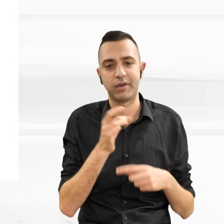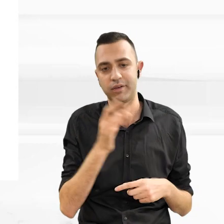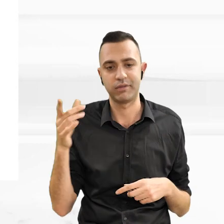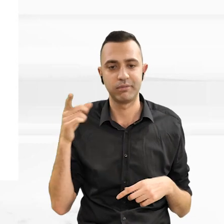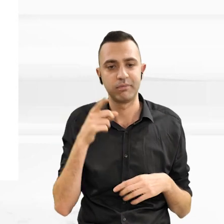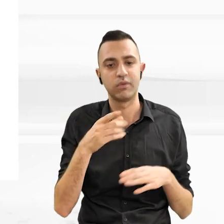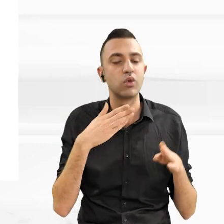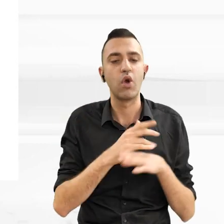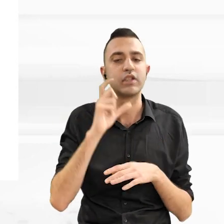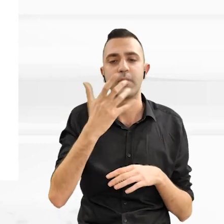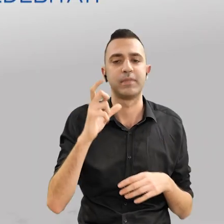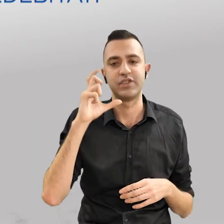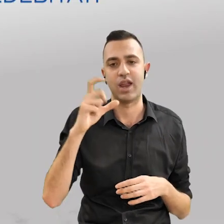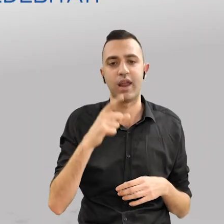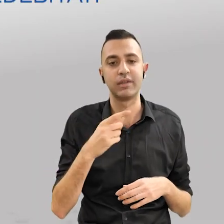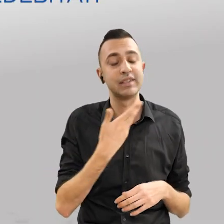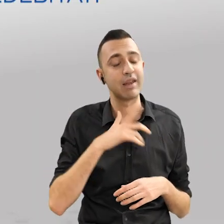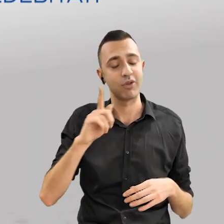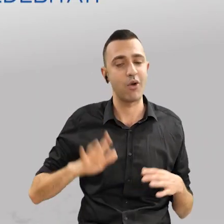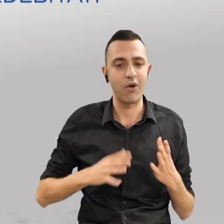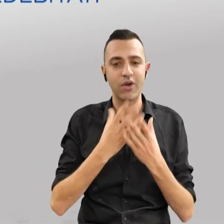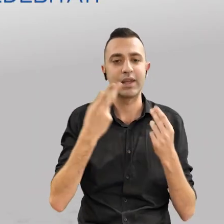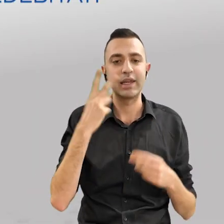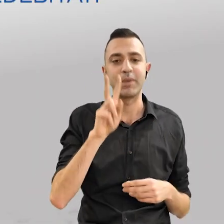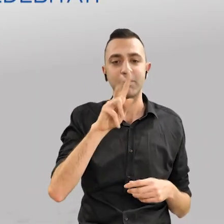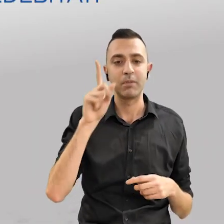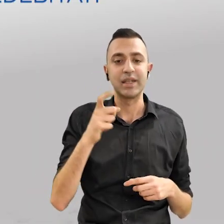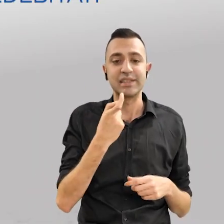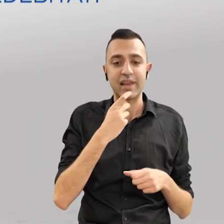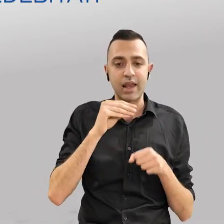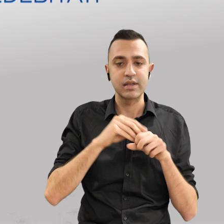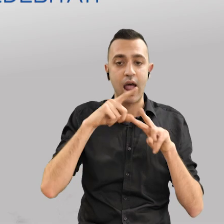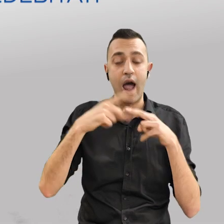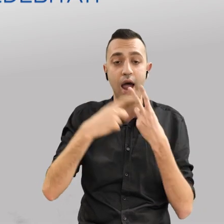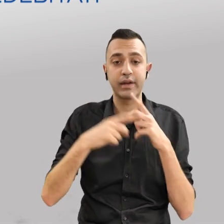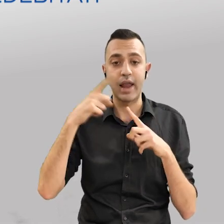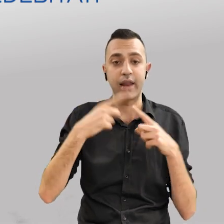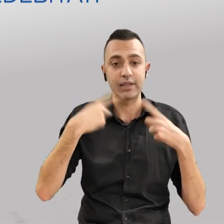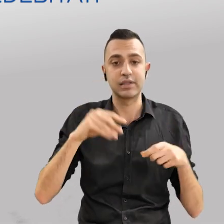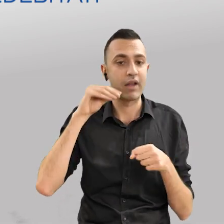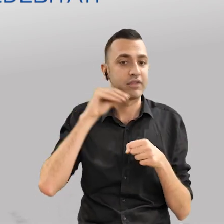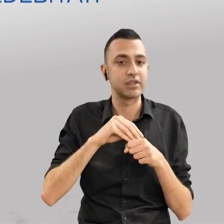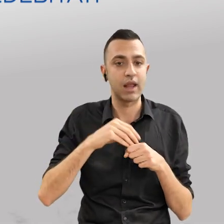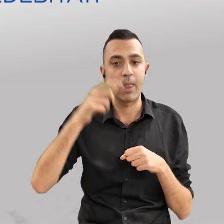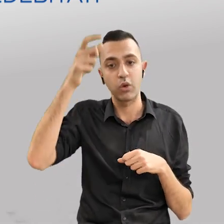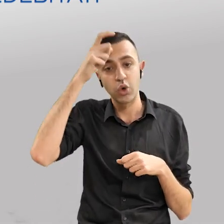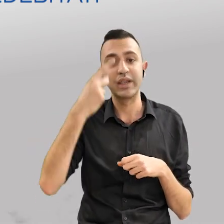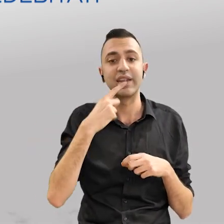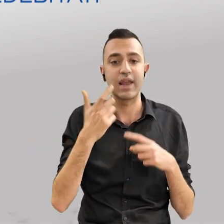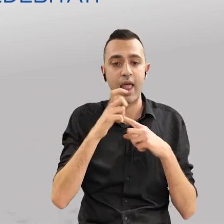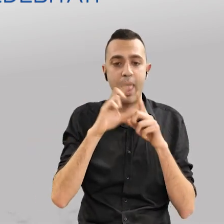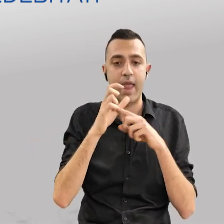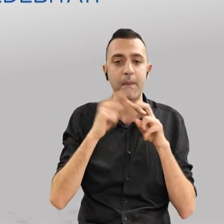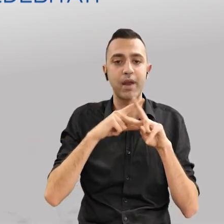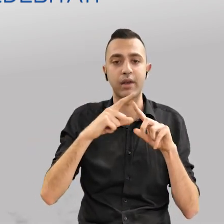cevap C seçeneği arkadaşlar sevgili öğrenciler 2021 yılı alan Yeterlilik Sınavı Türk Dili ve Edebiyatı soruların